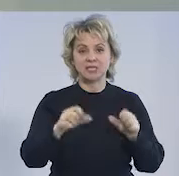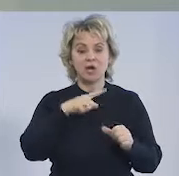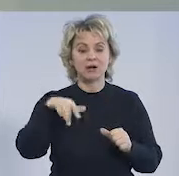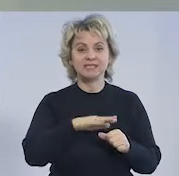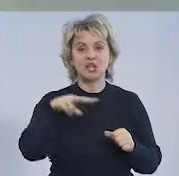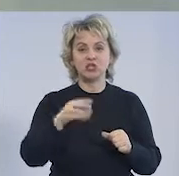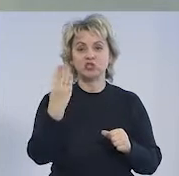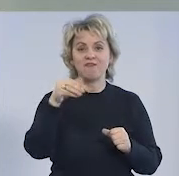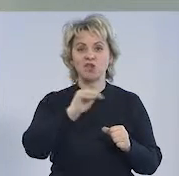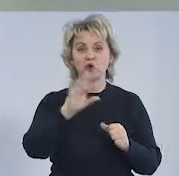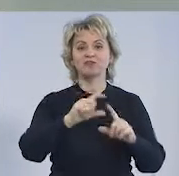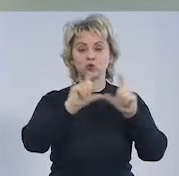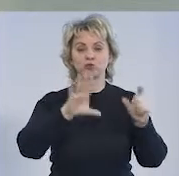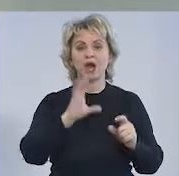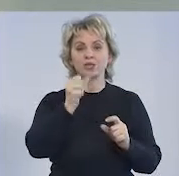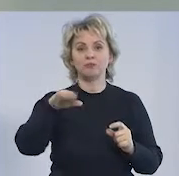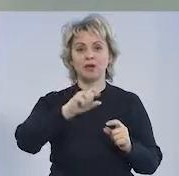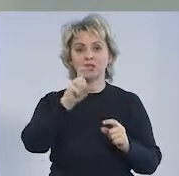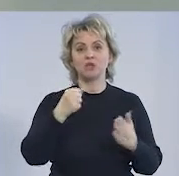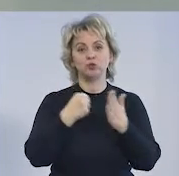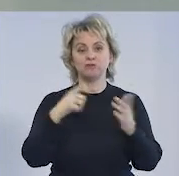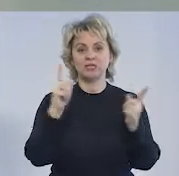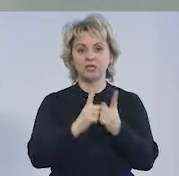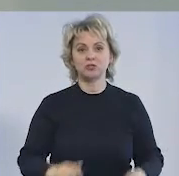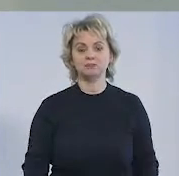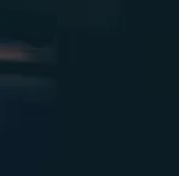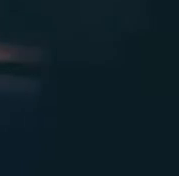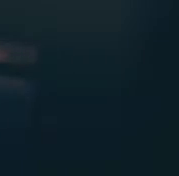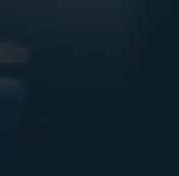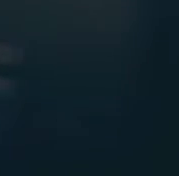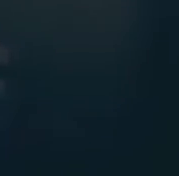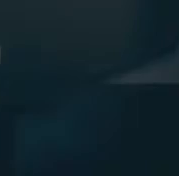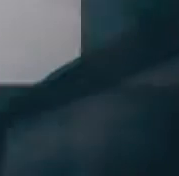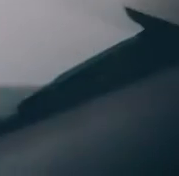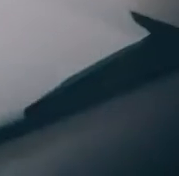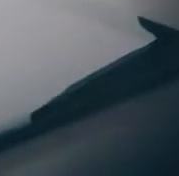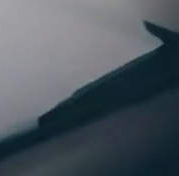Общественной палаты России Леонид Шафиров. В студии был Артем Тарасов. До встречи.